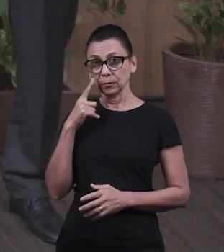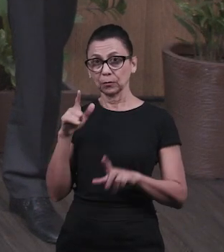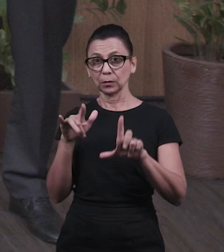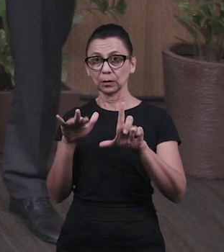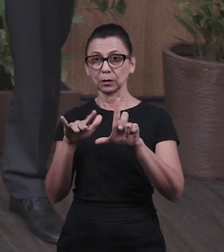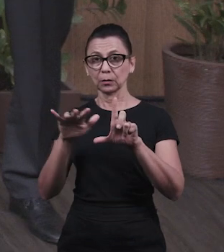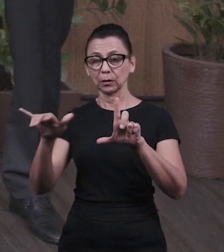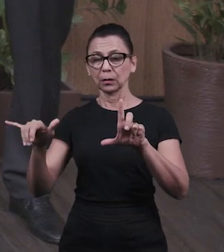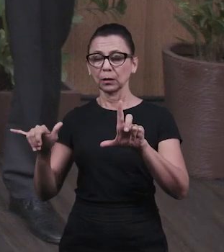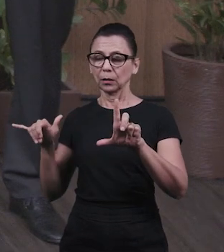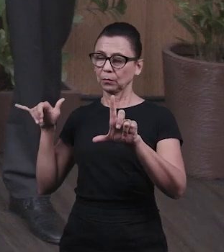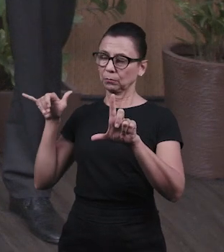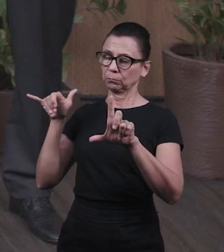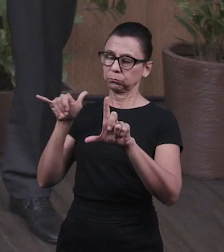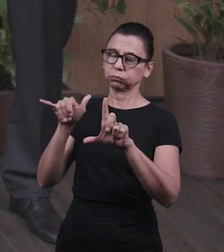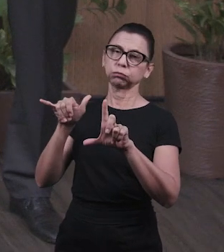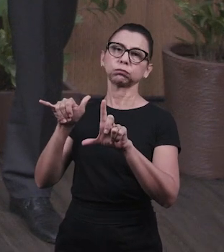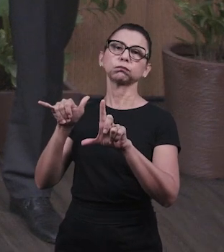экране,